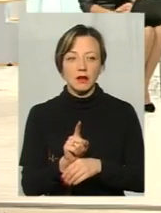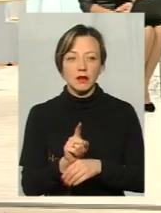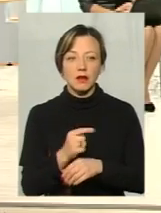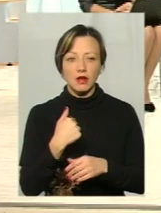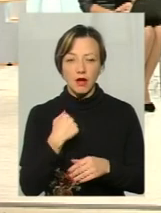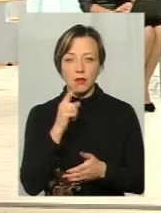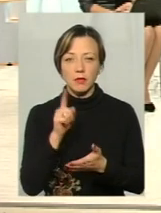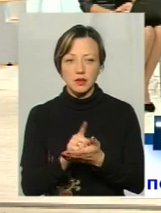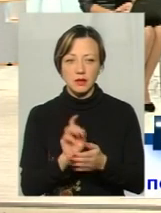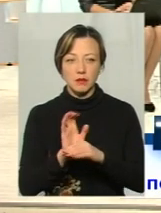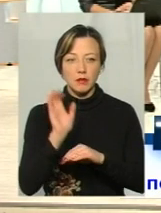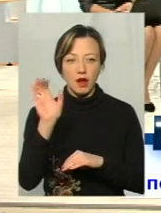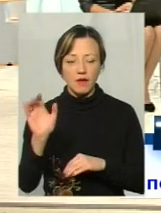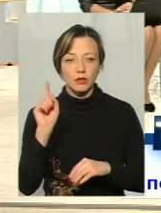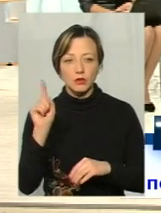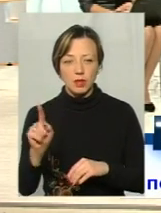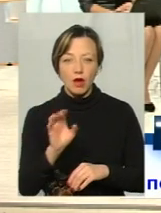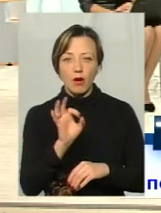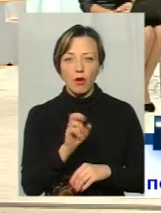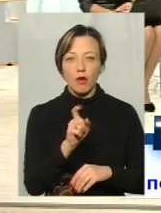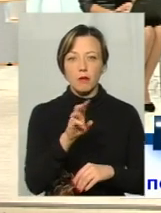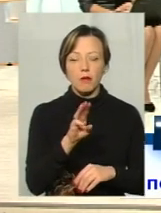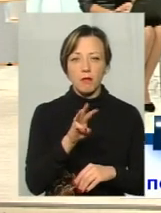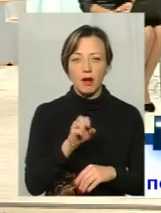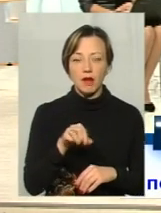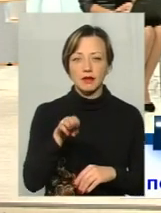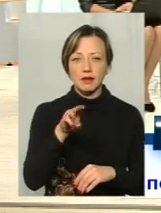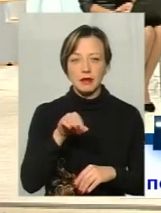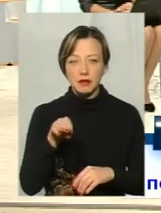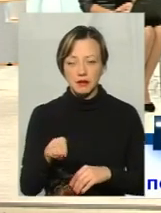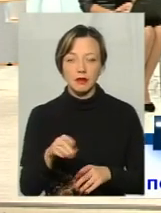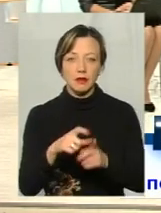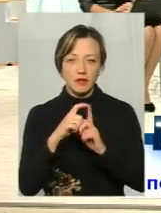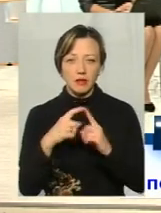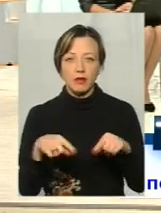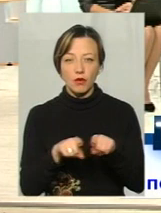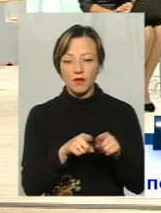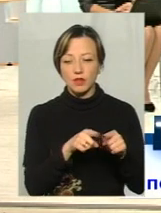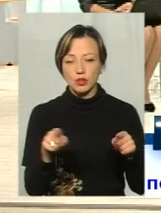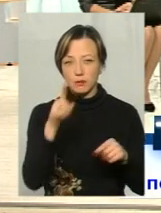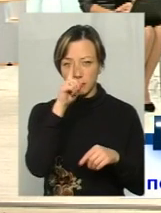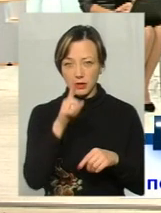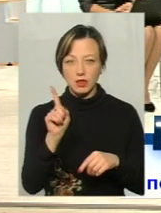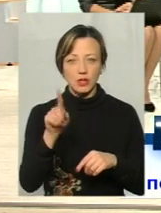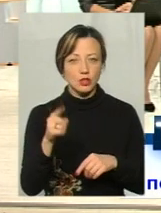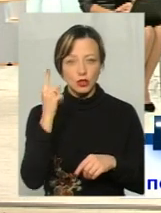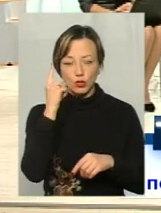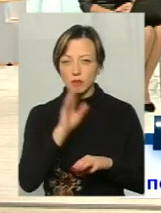я его обязана туда отправить. И Ахмадет обязан взять. Ее ответ такой. В течение месяца даже не